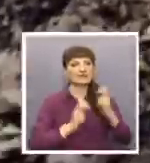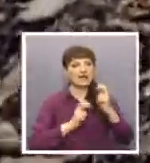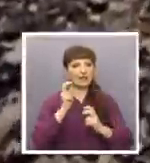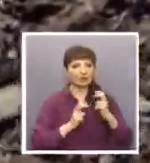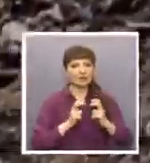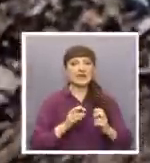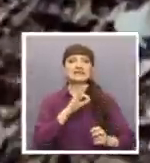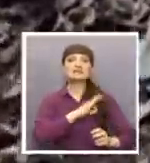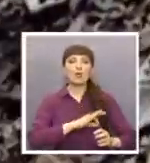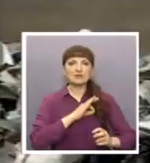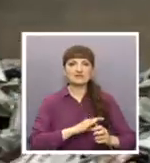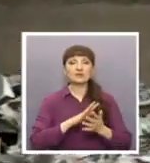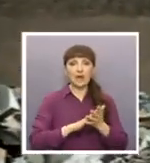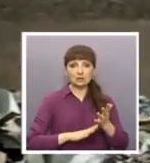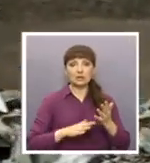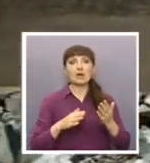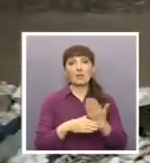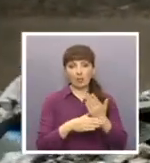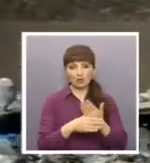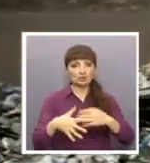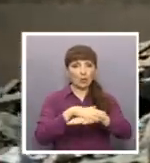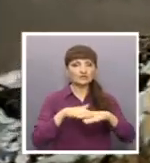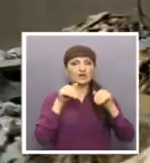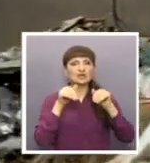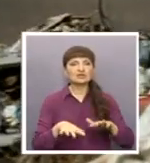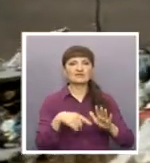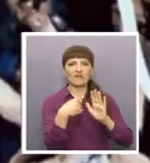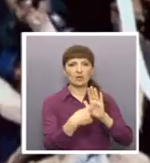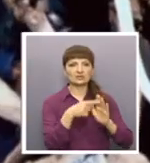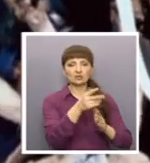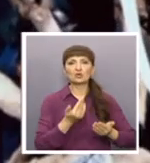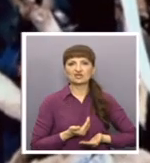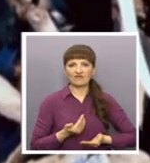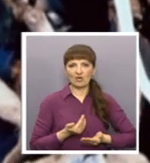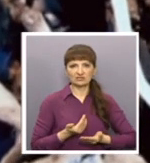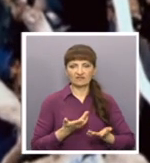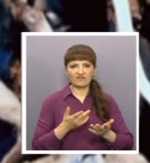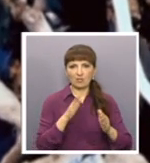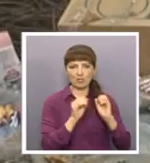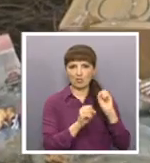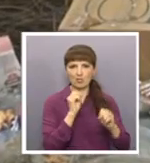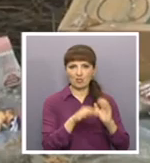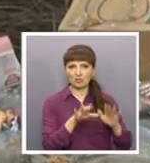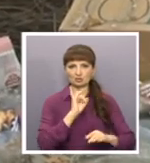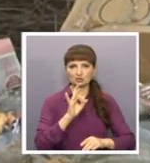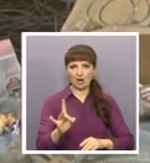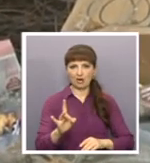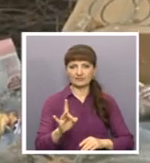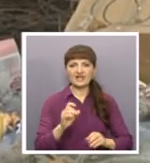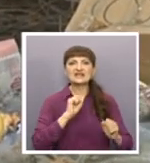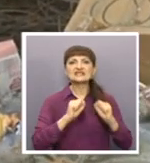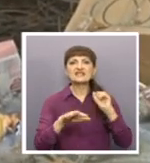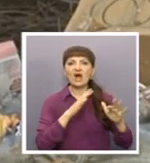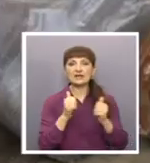вторичное использование мусора позволит нашему обществу решить проблему этих людей, живущих за гранью понимания, за гранью разумного. Свалки